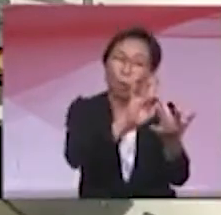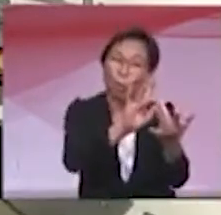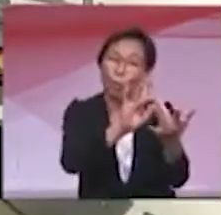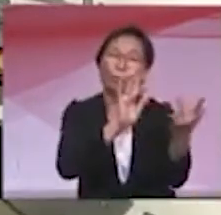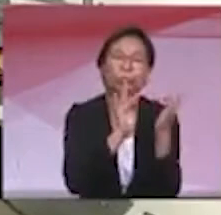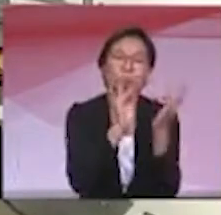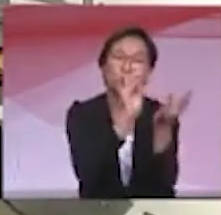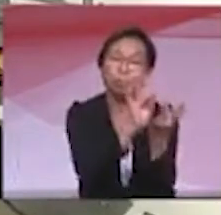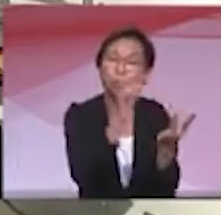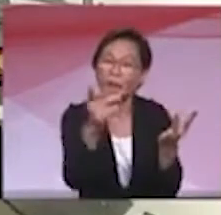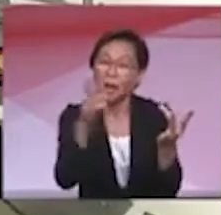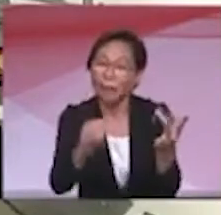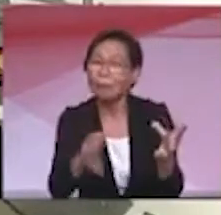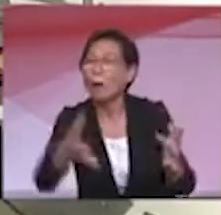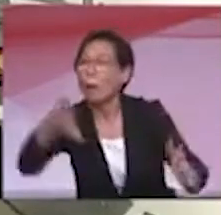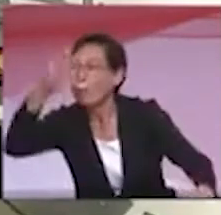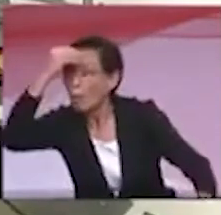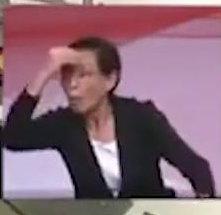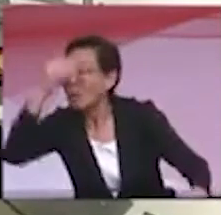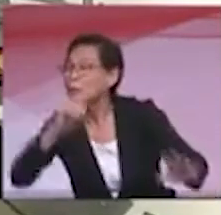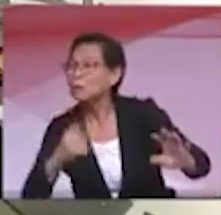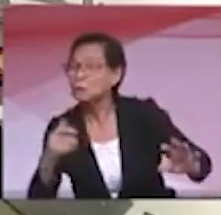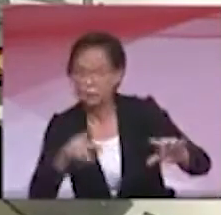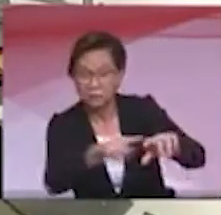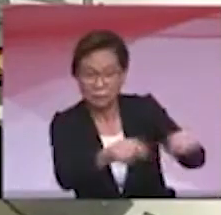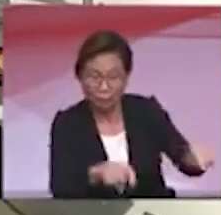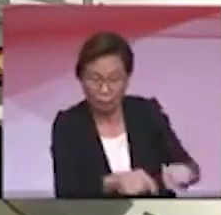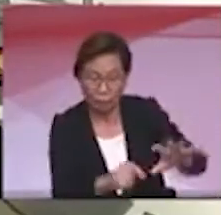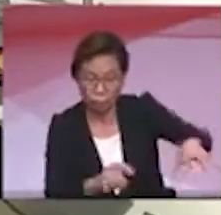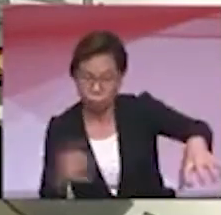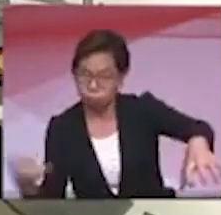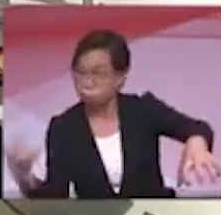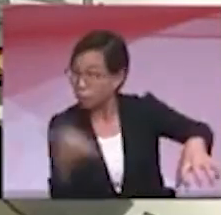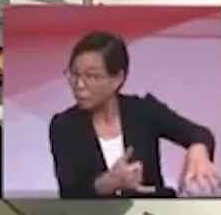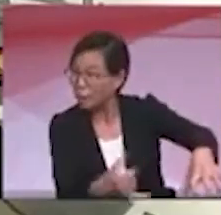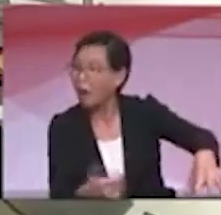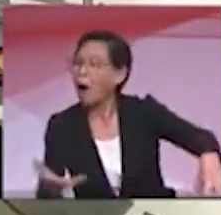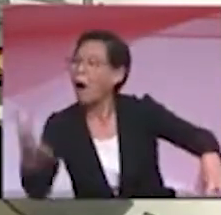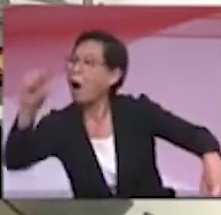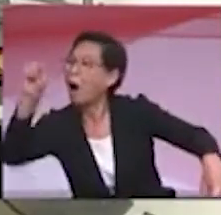dapatkan kepastian status kawasan nak dipergi. Dari segi pengedaran pun dapatkan nasihat